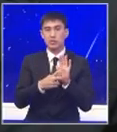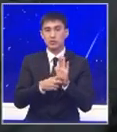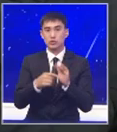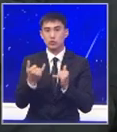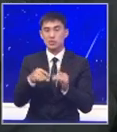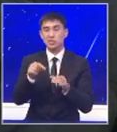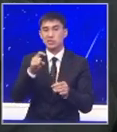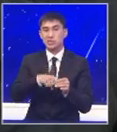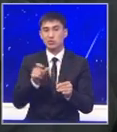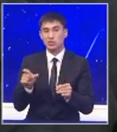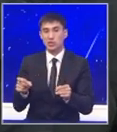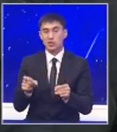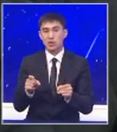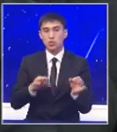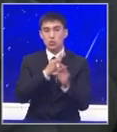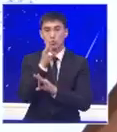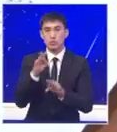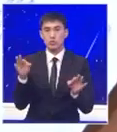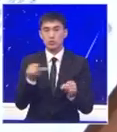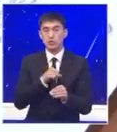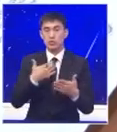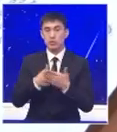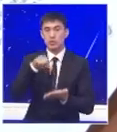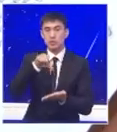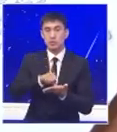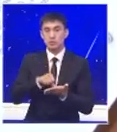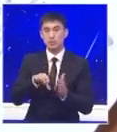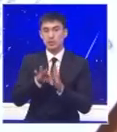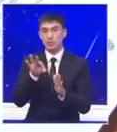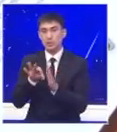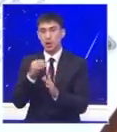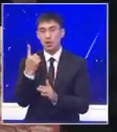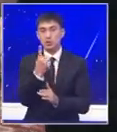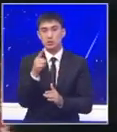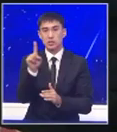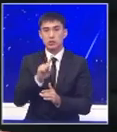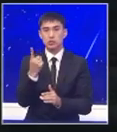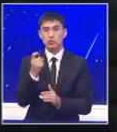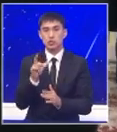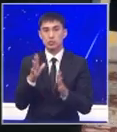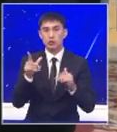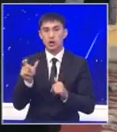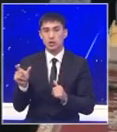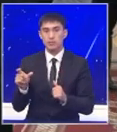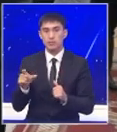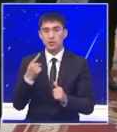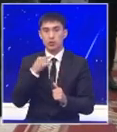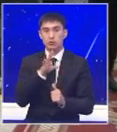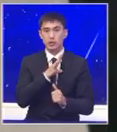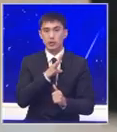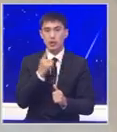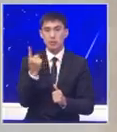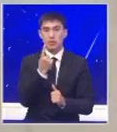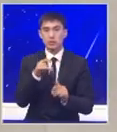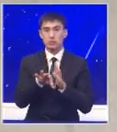сайлаушы тіркелген. Таңмен таласа, олар бір ауыздан өз белсенділіктерін танытты. Алғашқы сағатта 100-ге жуық адам дауыс беріп үлгерді. Ең бірінші